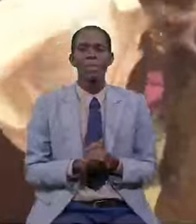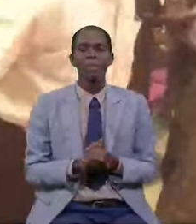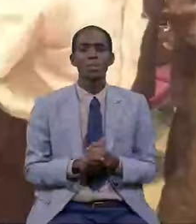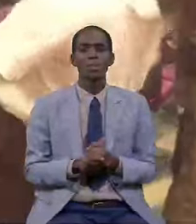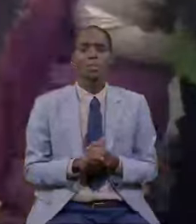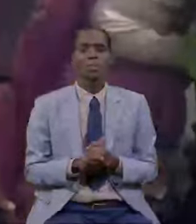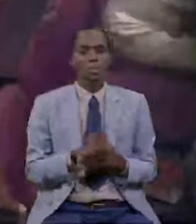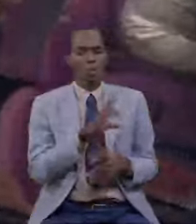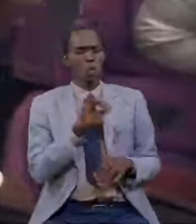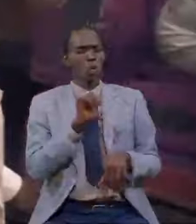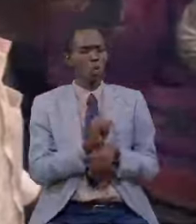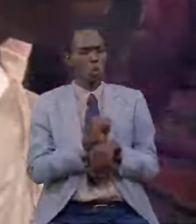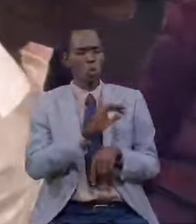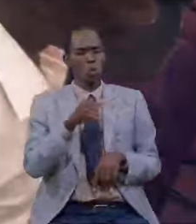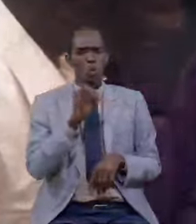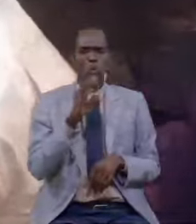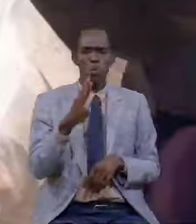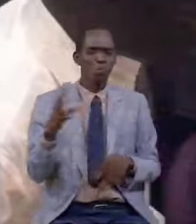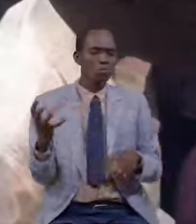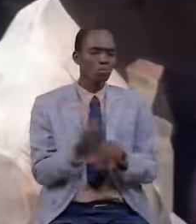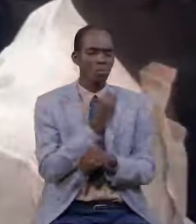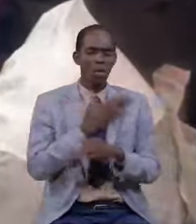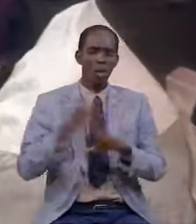Le chômage ôté ce soir.